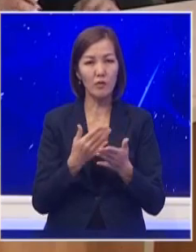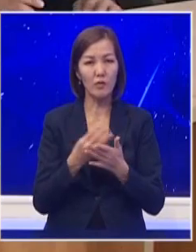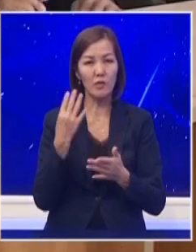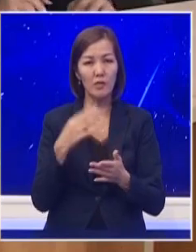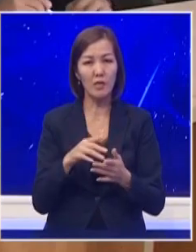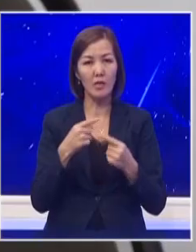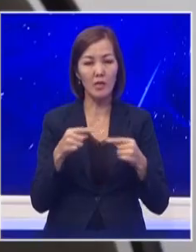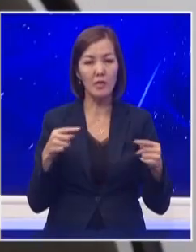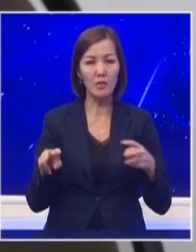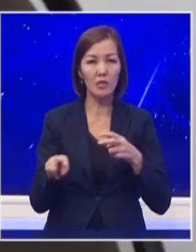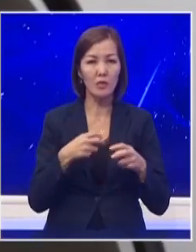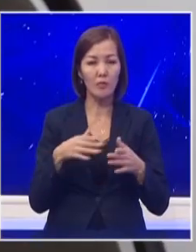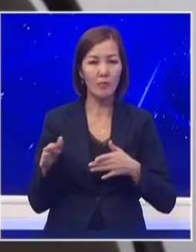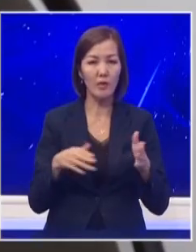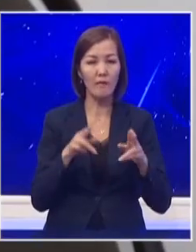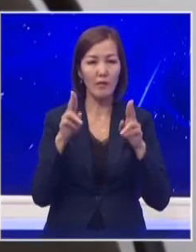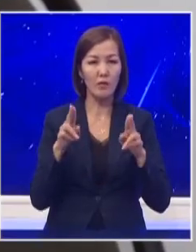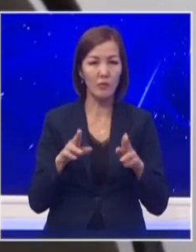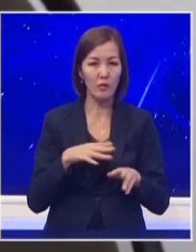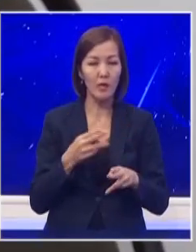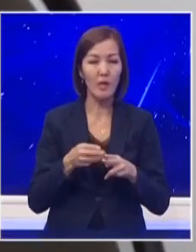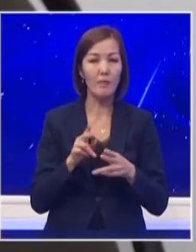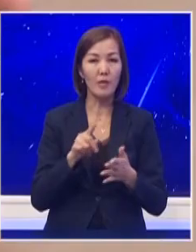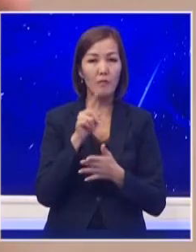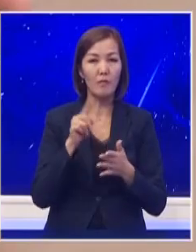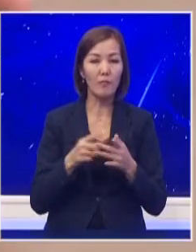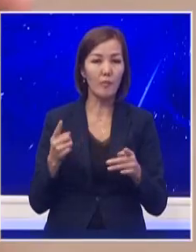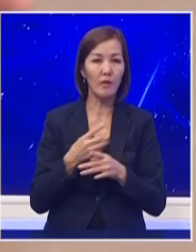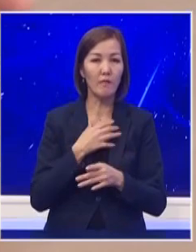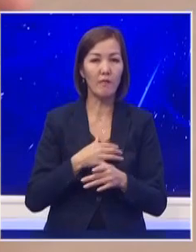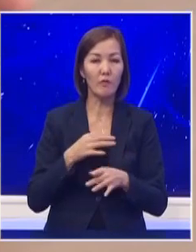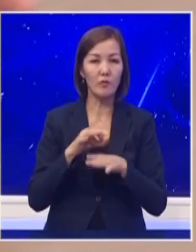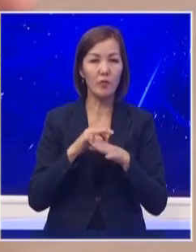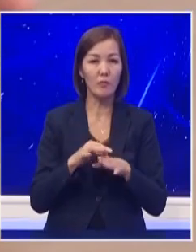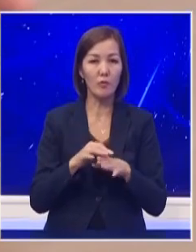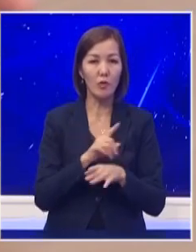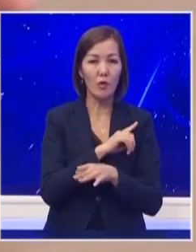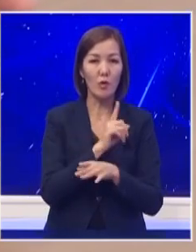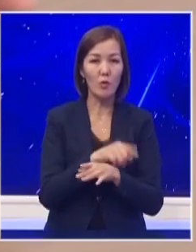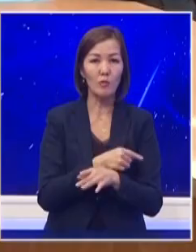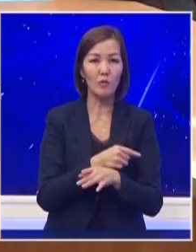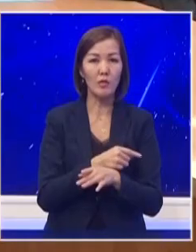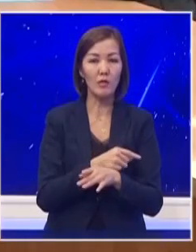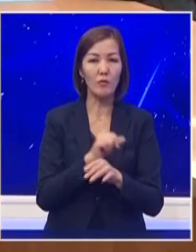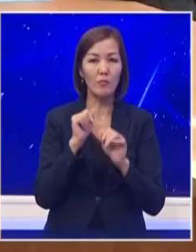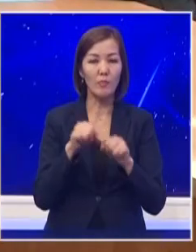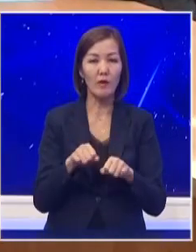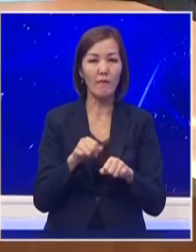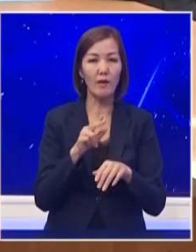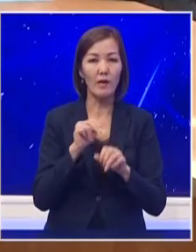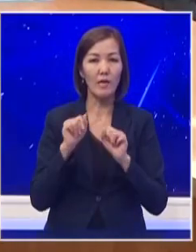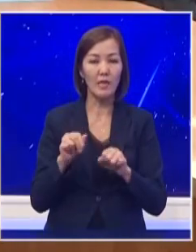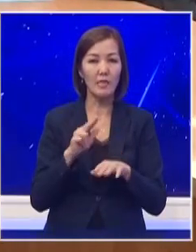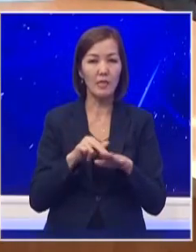40 различных нарушений правил дорожного движения поэтому вопросу в первую очередь ведется работа по усилению цифровизации правоохранительных